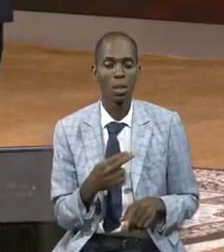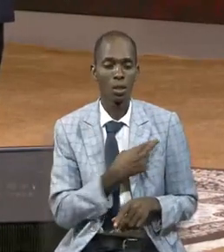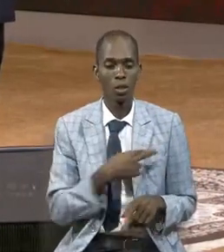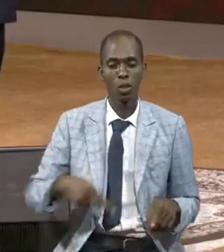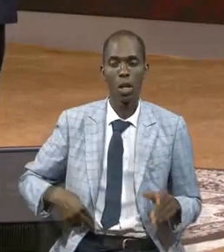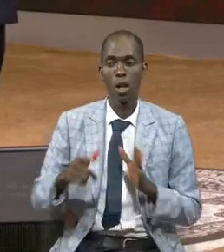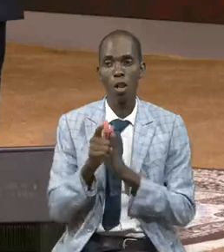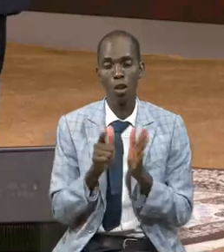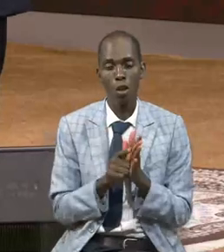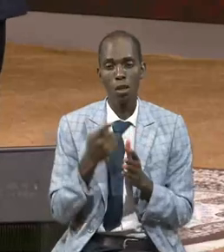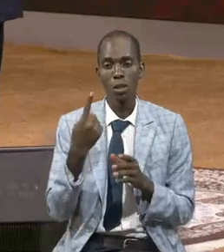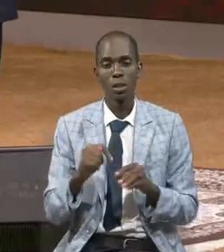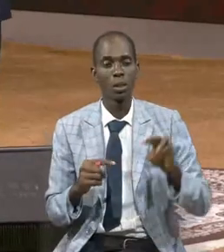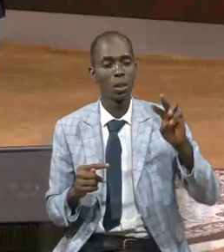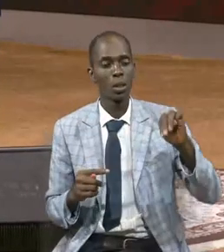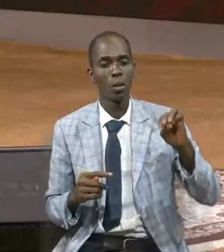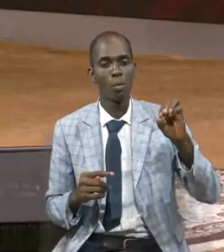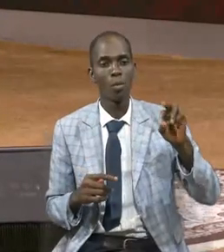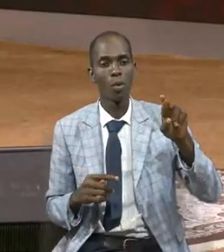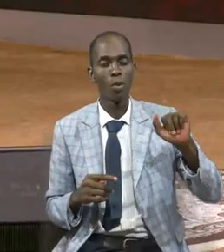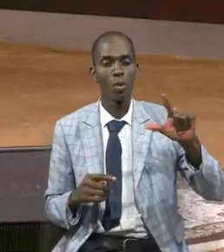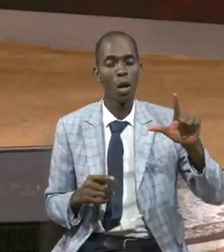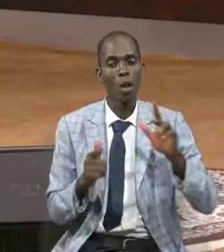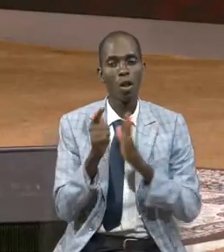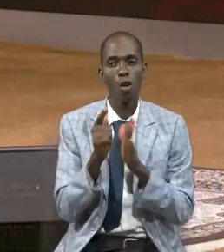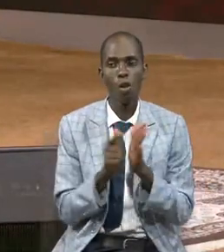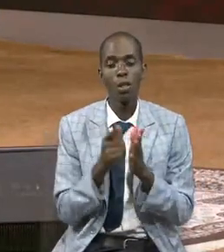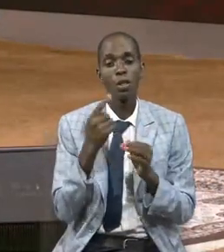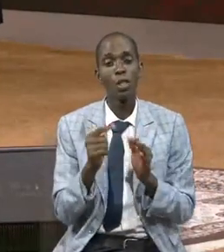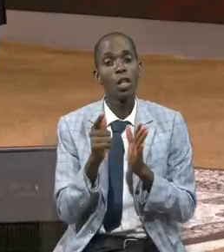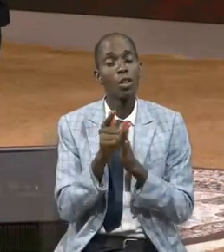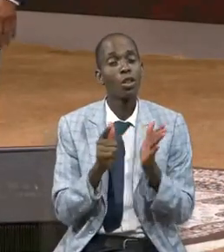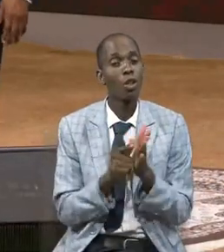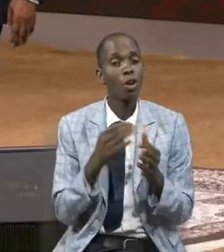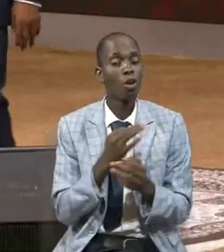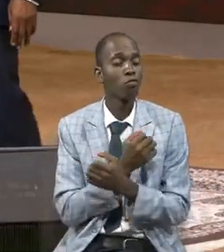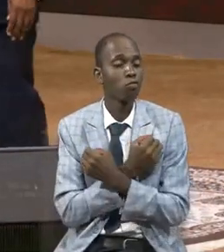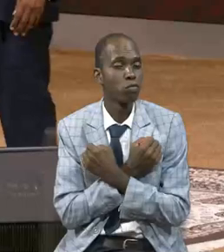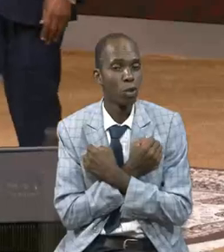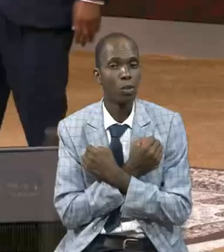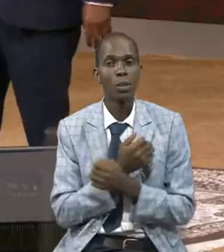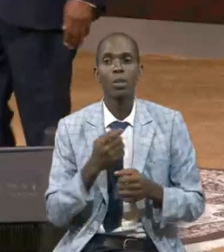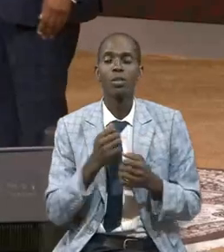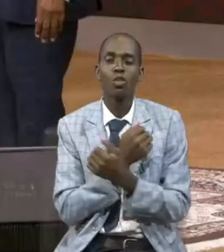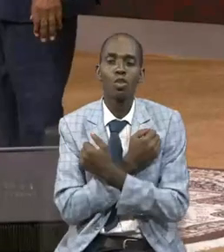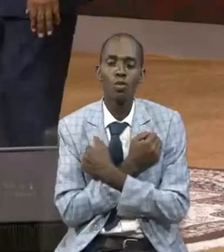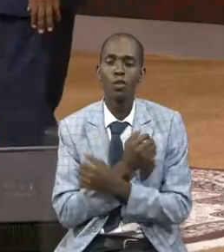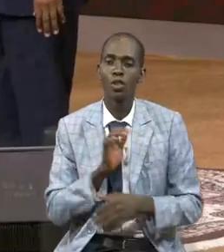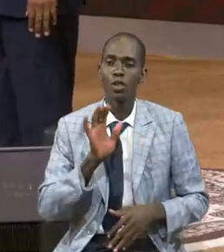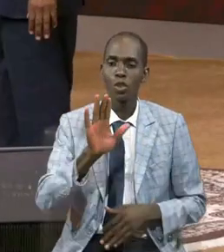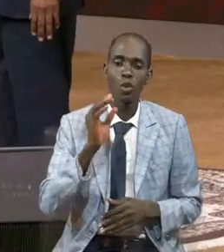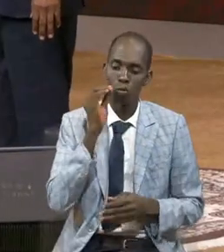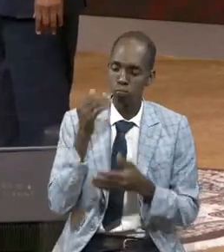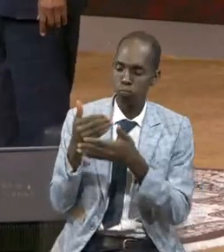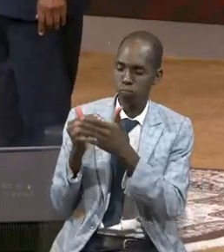royale, la loi morale, la loi d'amour, aimer votre prochain